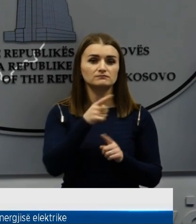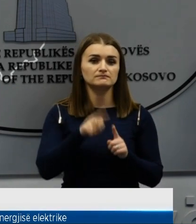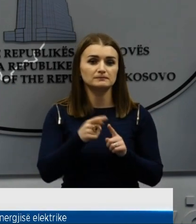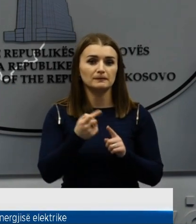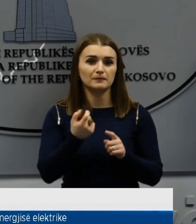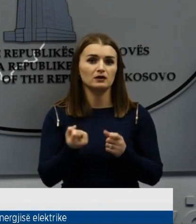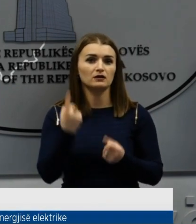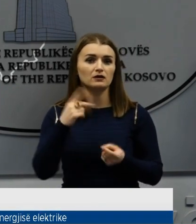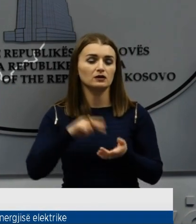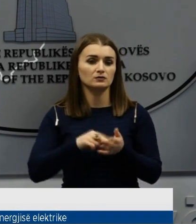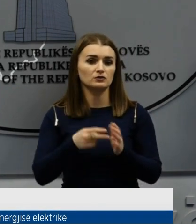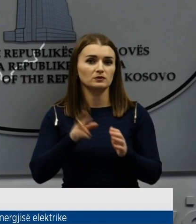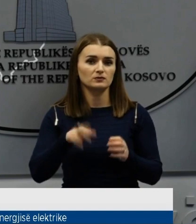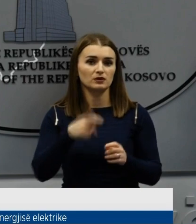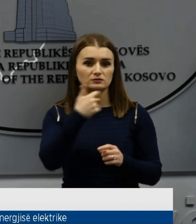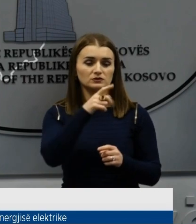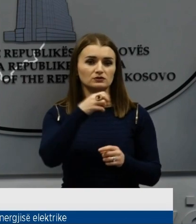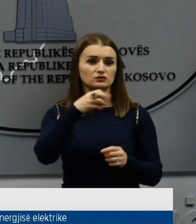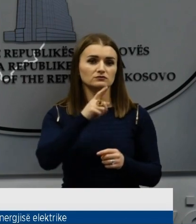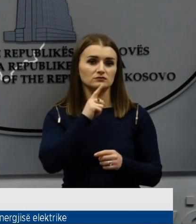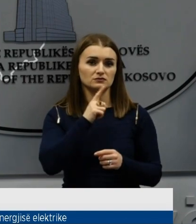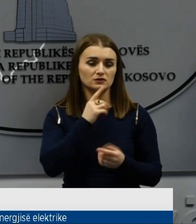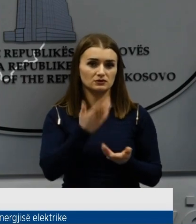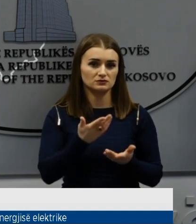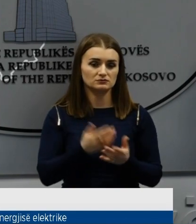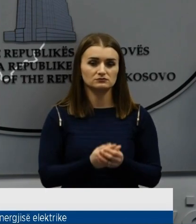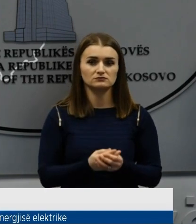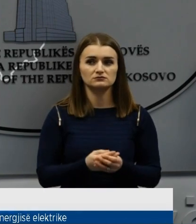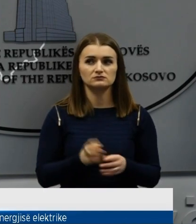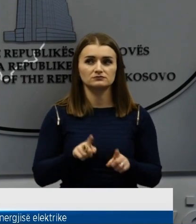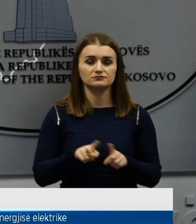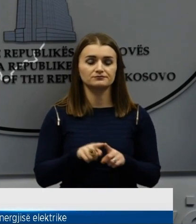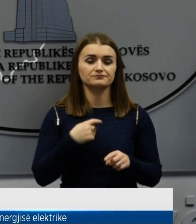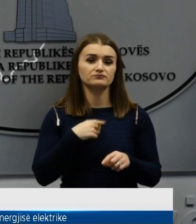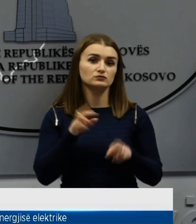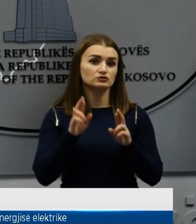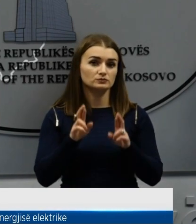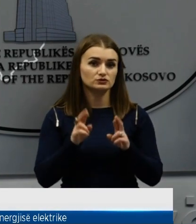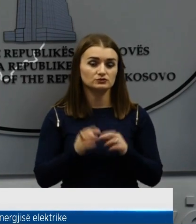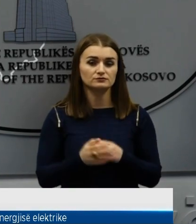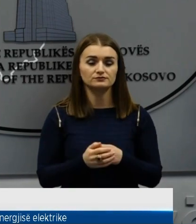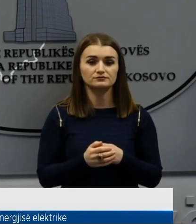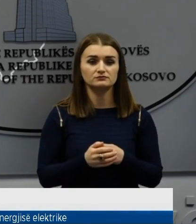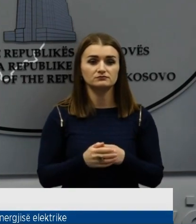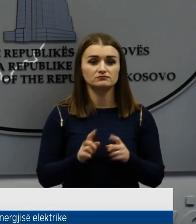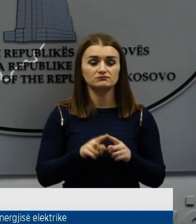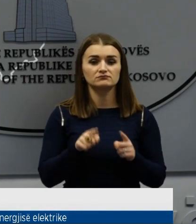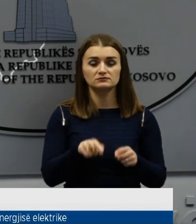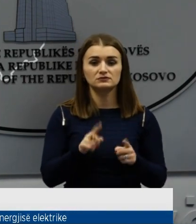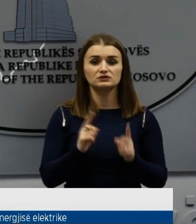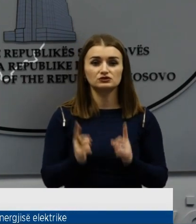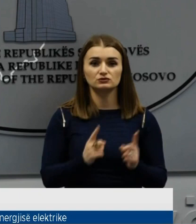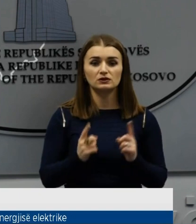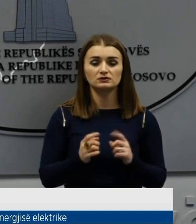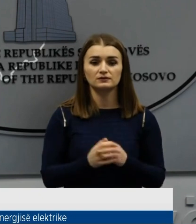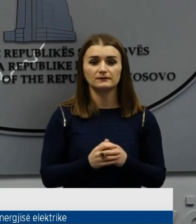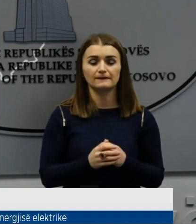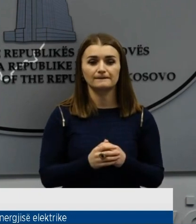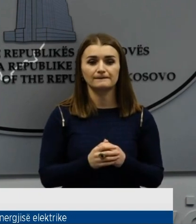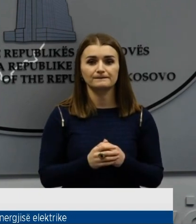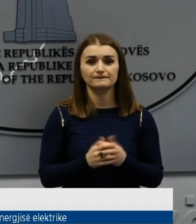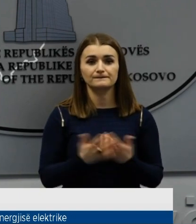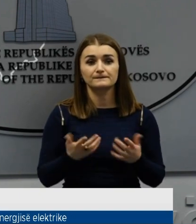energji të mjaftueshme as për vete. Shpresojmë që situata së paku në